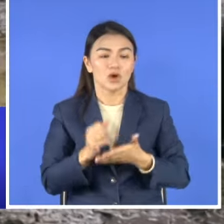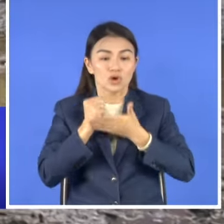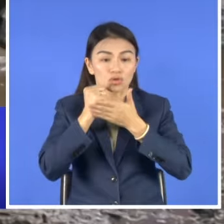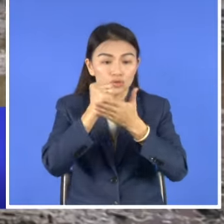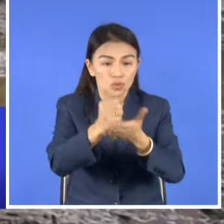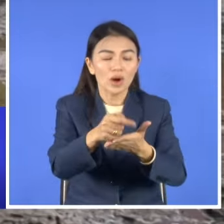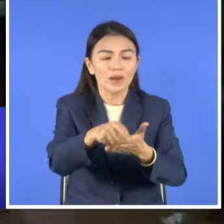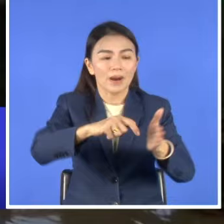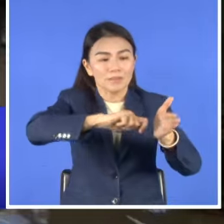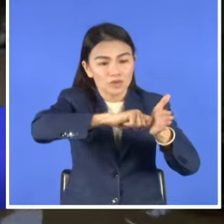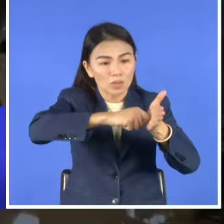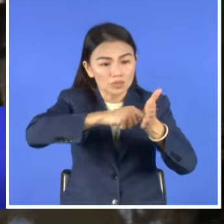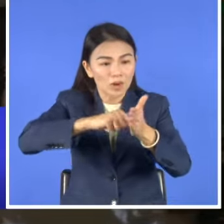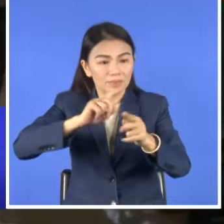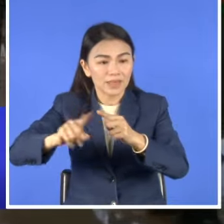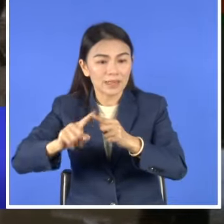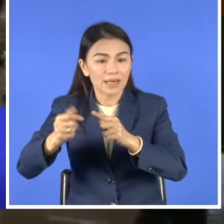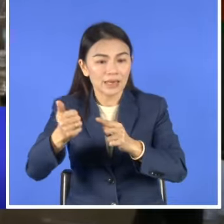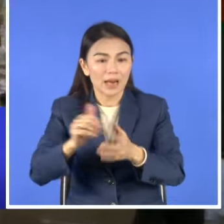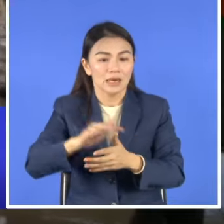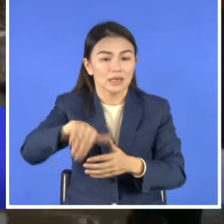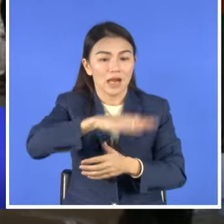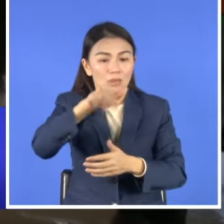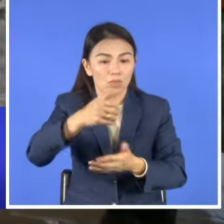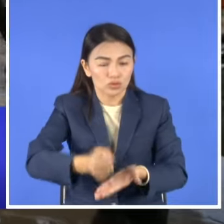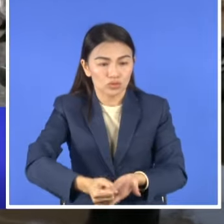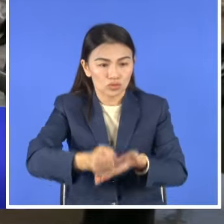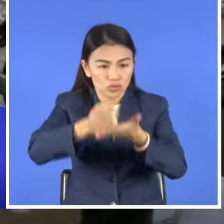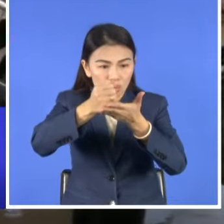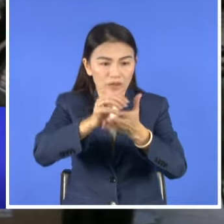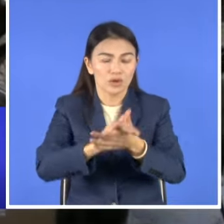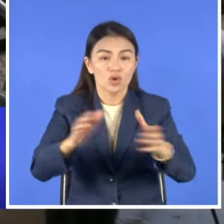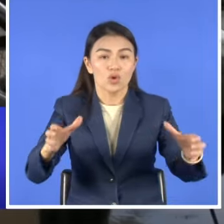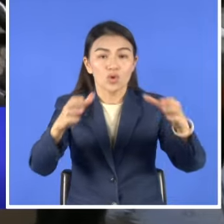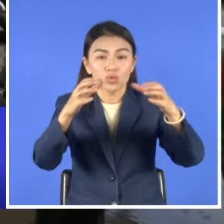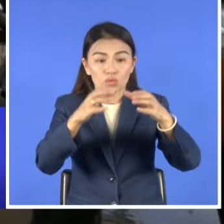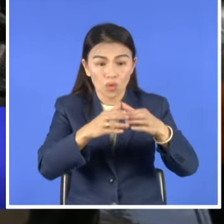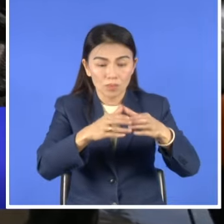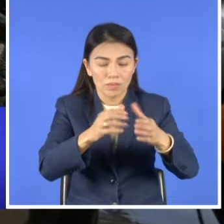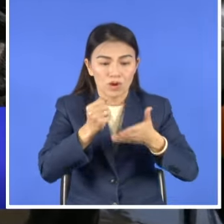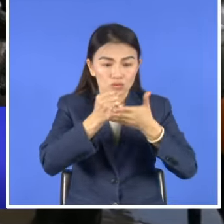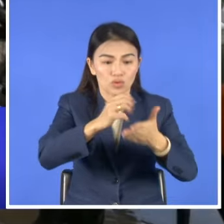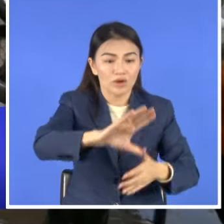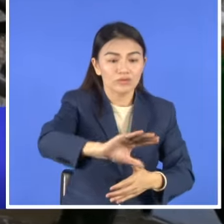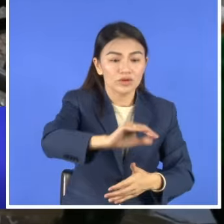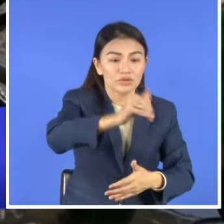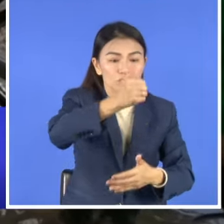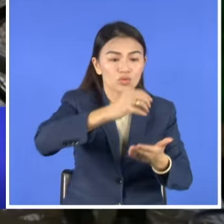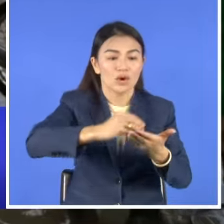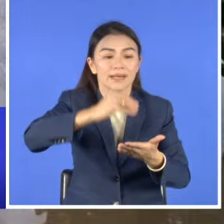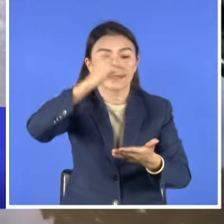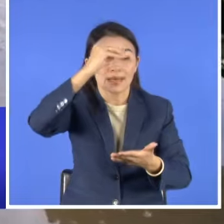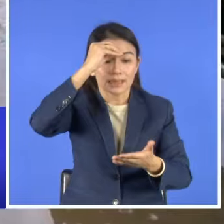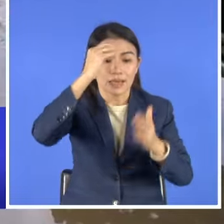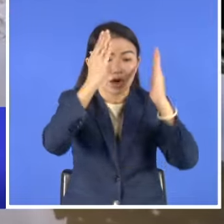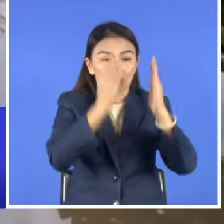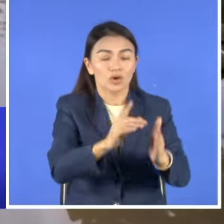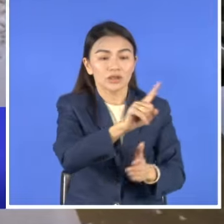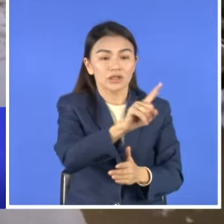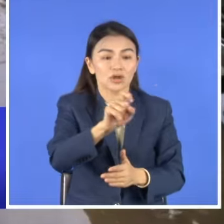ไขอะไรต่างๆเหล่านี้ยกทีมกันมาเลยค่ะแบ่งเป็น 2ทีมคือทีมฟื้นฟูที่มีนักเรียนนักศึกษา 137